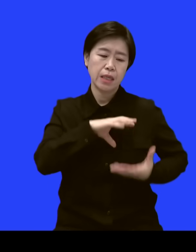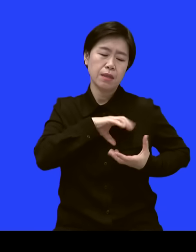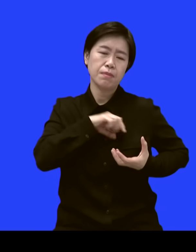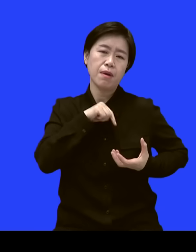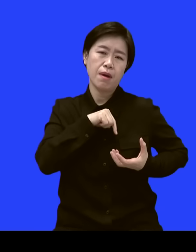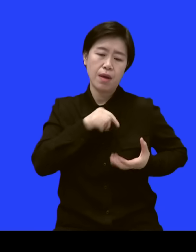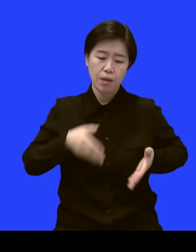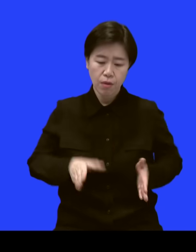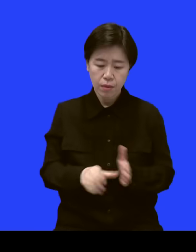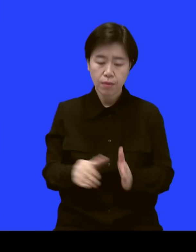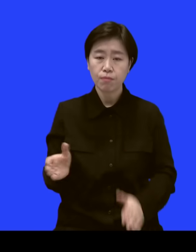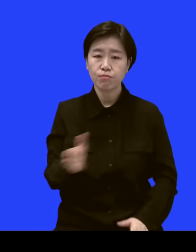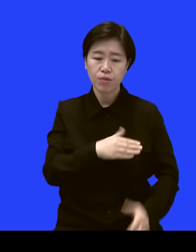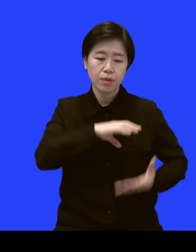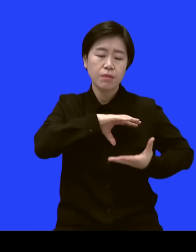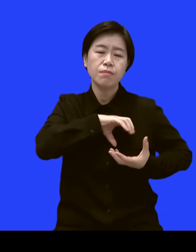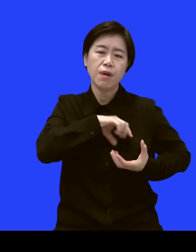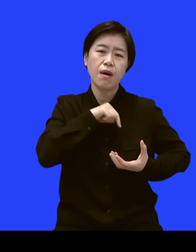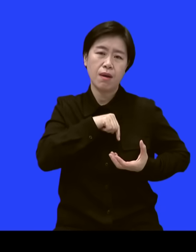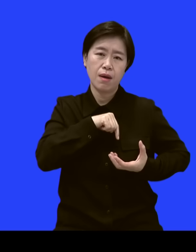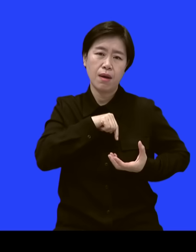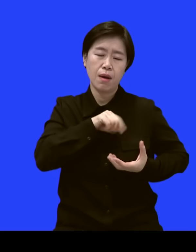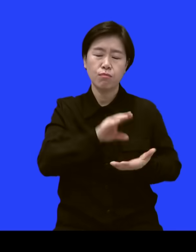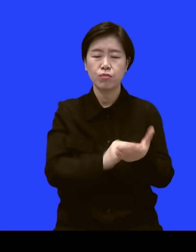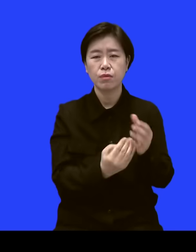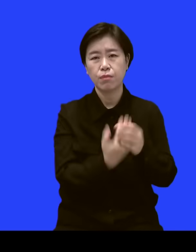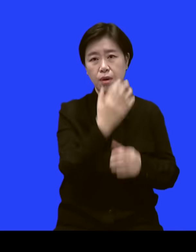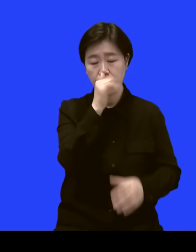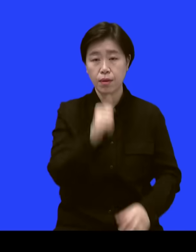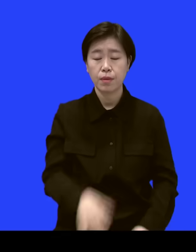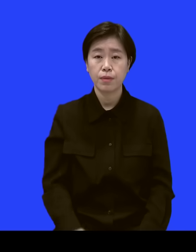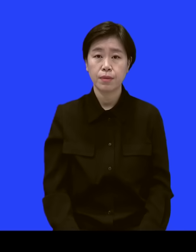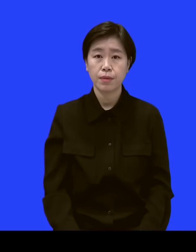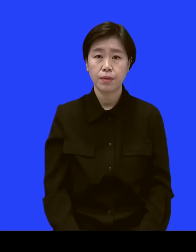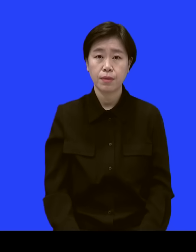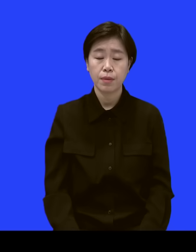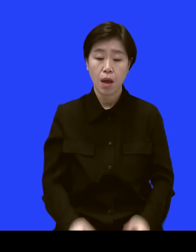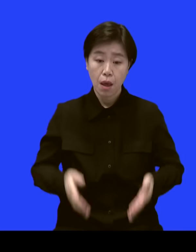태어나서 수술을 생후 2주에 했어요.